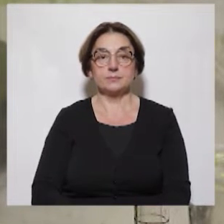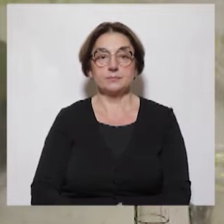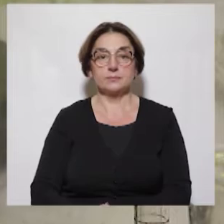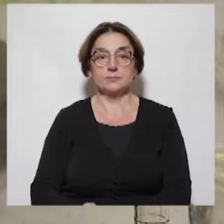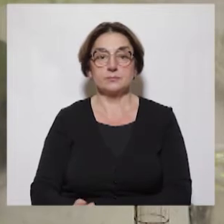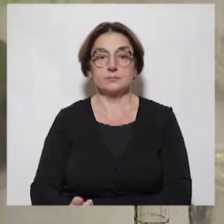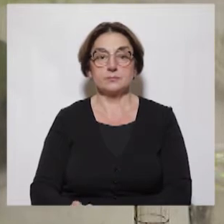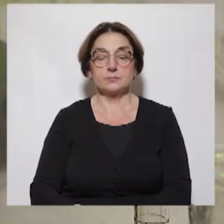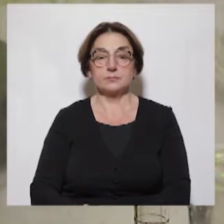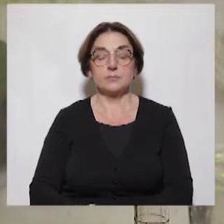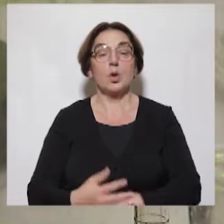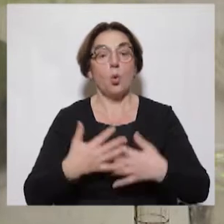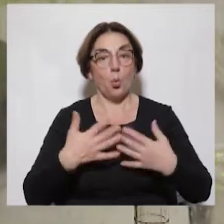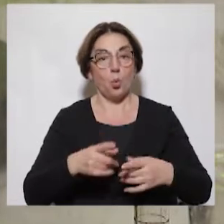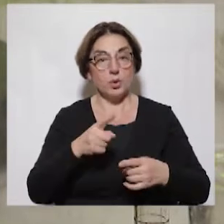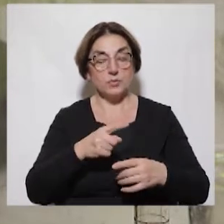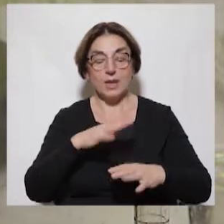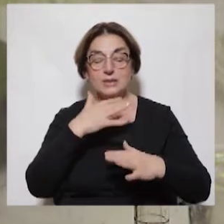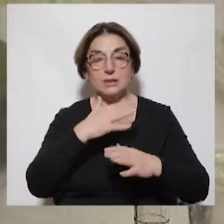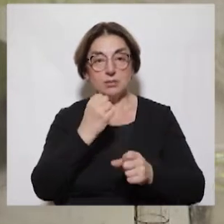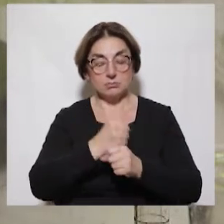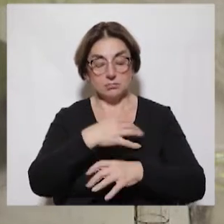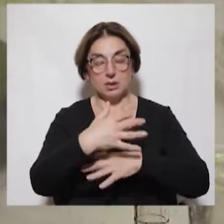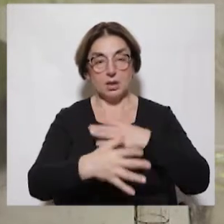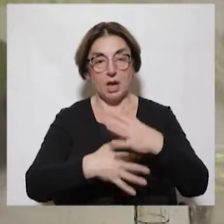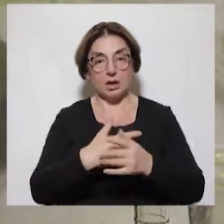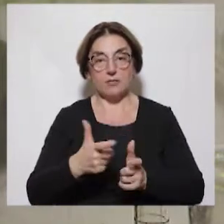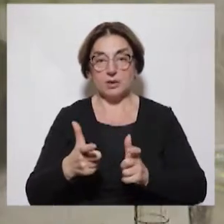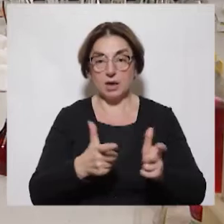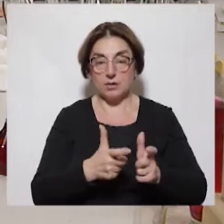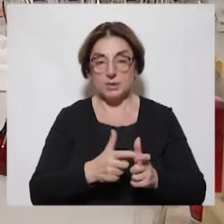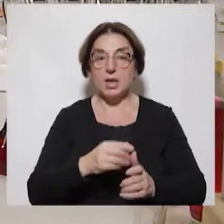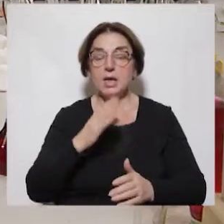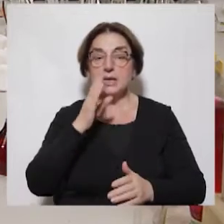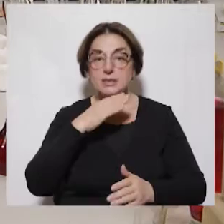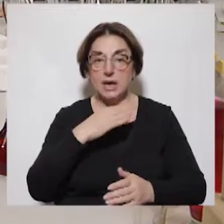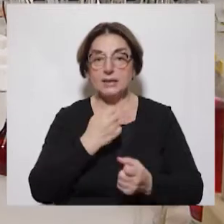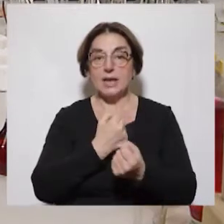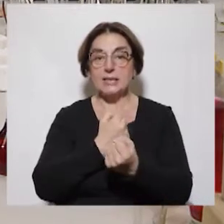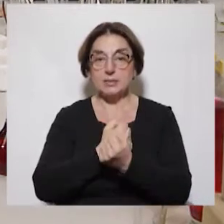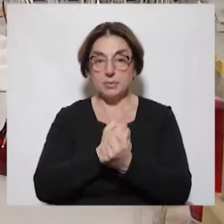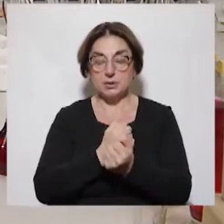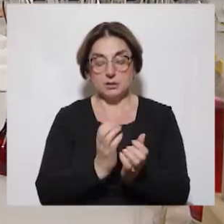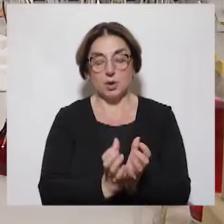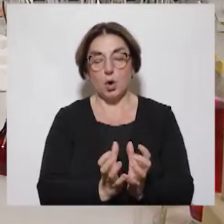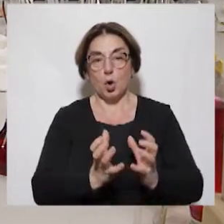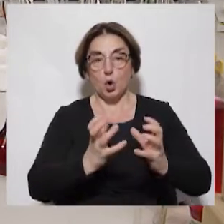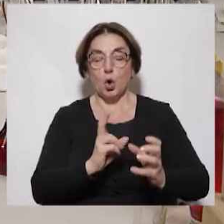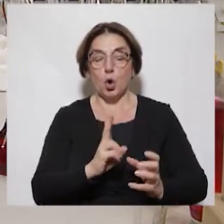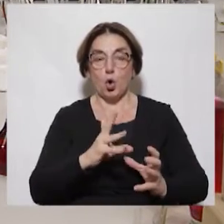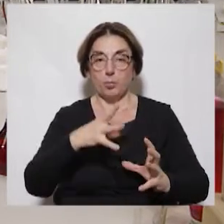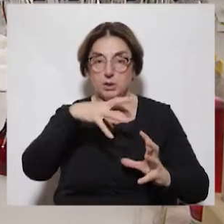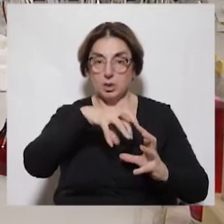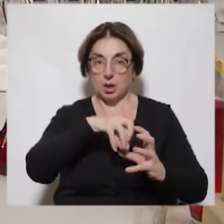და სარეაქციო ნარევი დამზადდა. წყალიც და სპირტიც მოთავსებული გვაქვს უკვე მრგვალზირა კოლბაში, ახლა